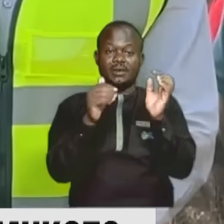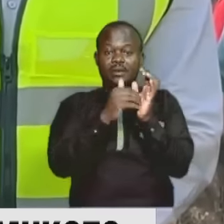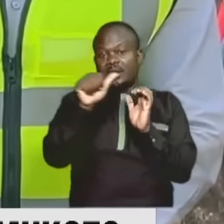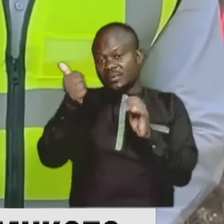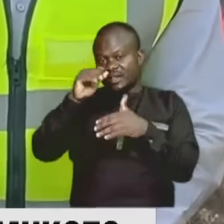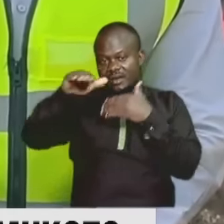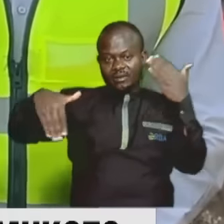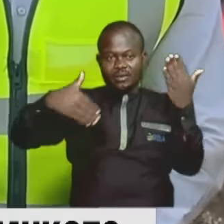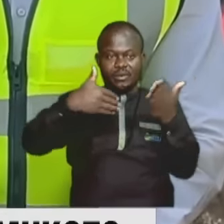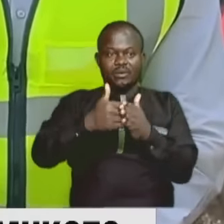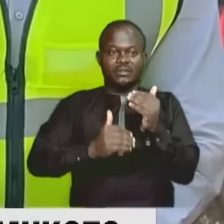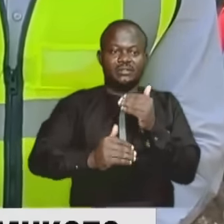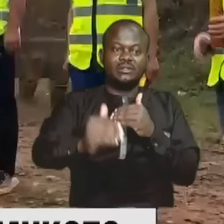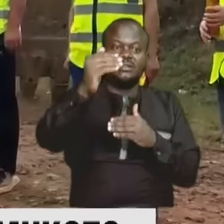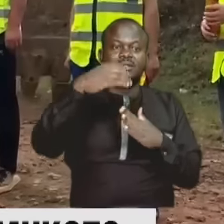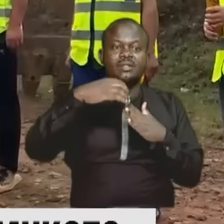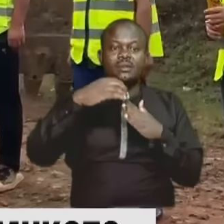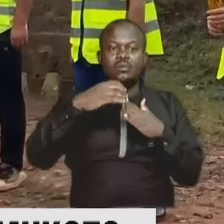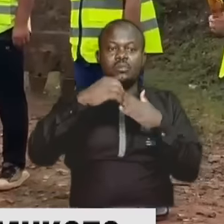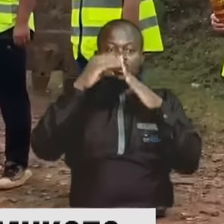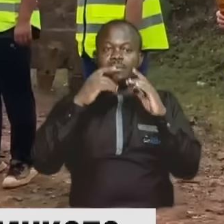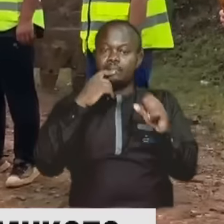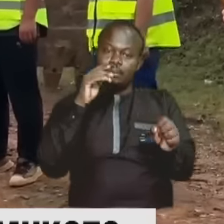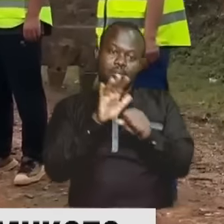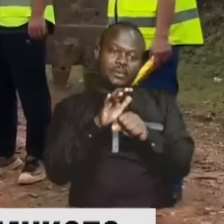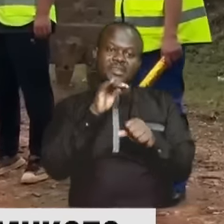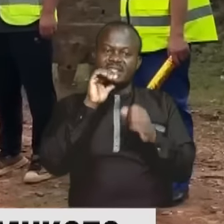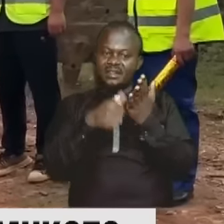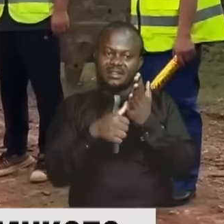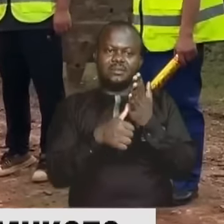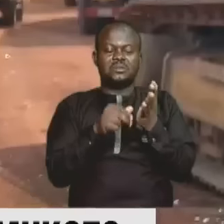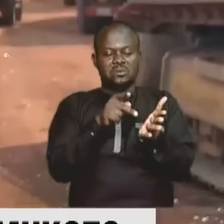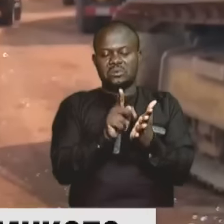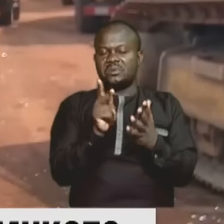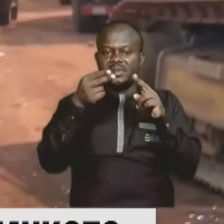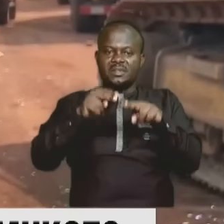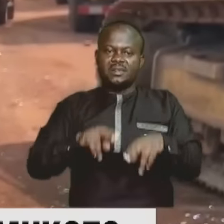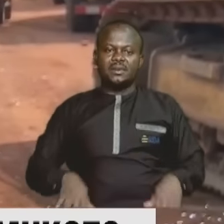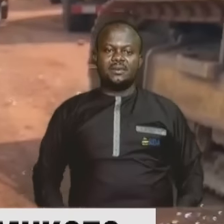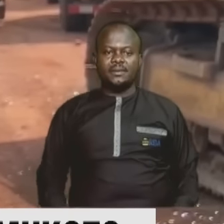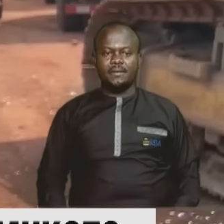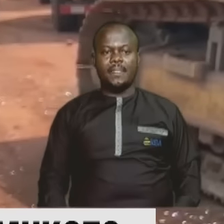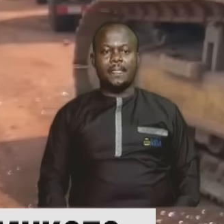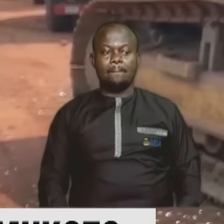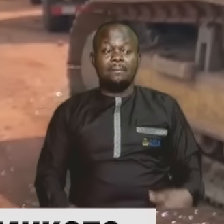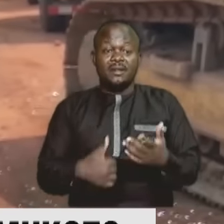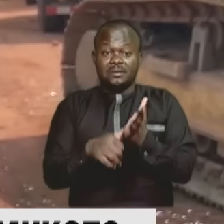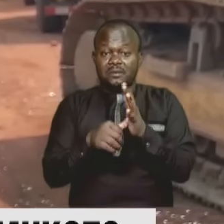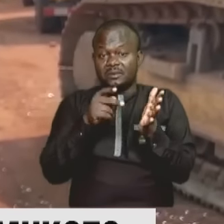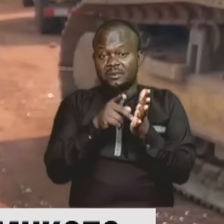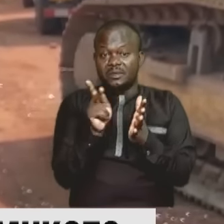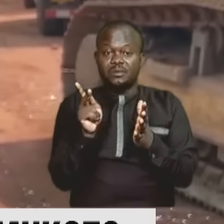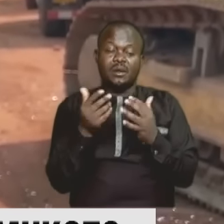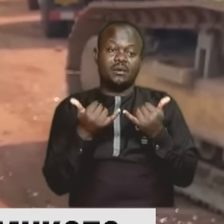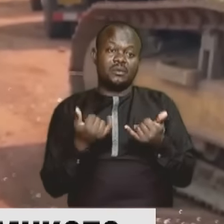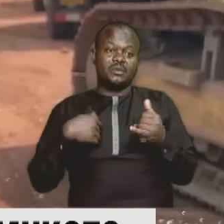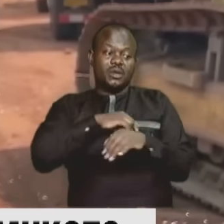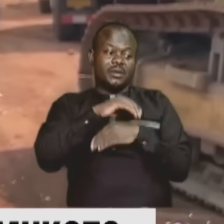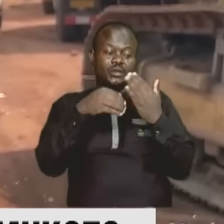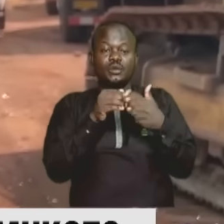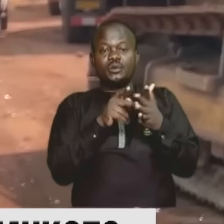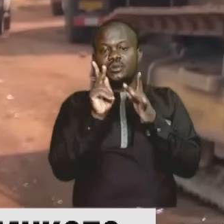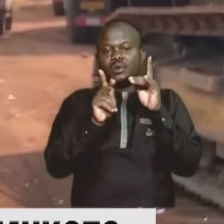hasigaye guverineri mugabo Gahunde Maurice yijeje ko nta kibazo cy'ingurane kizabaho ikibazo cy'ingurane ubu turi kwishyura